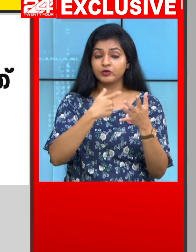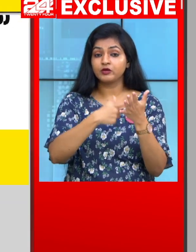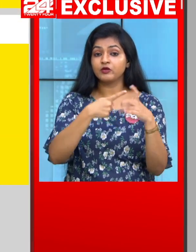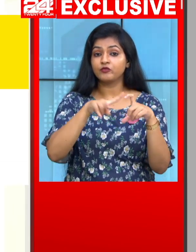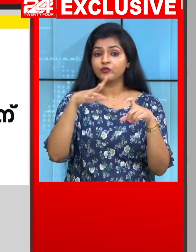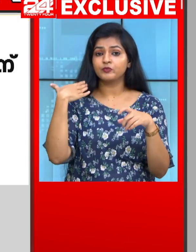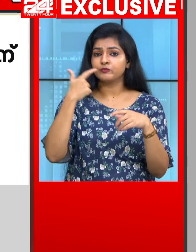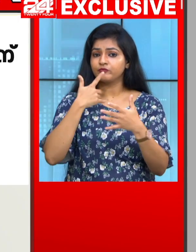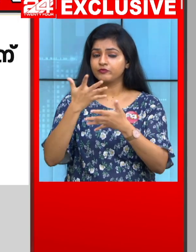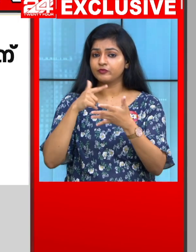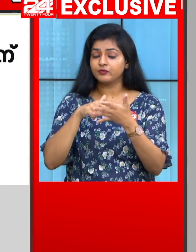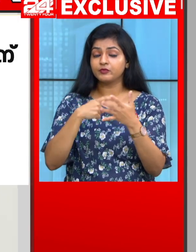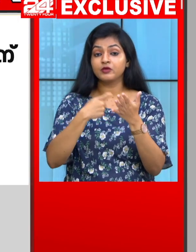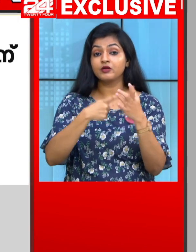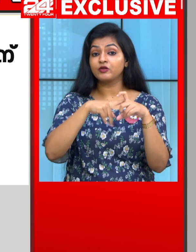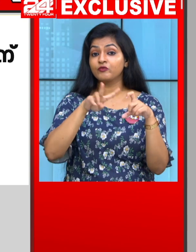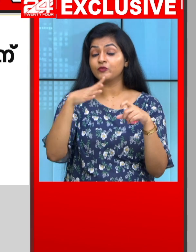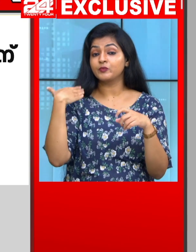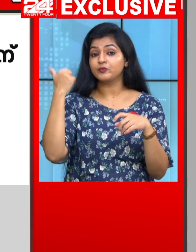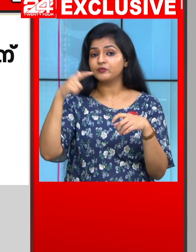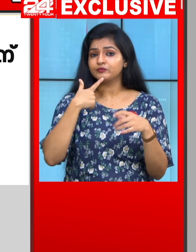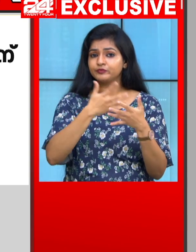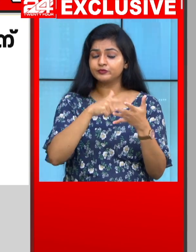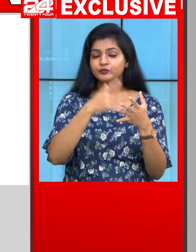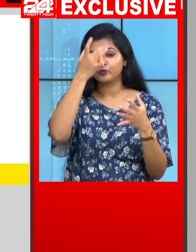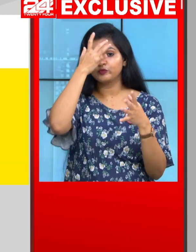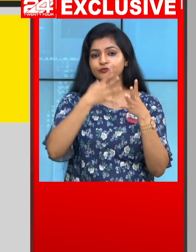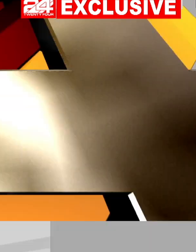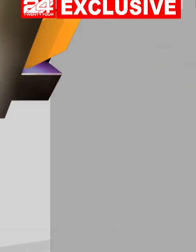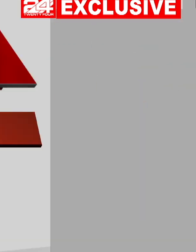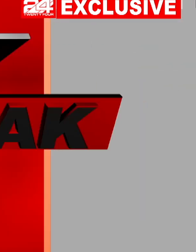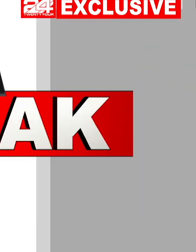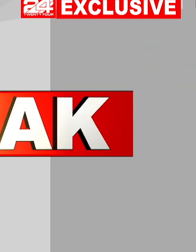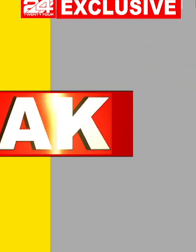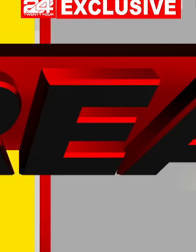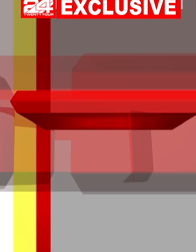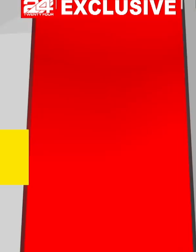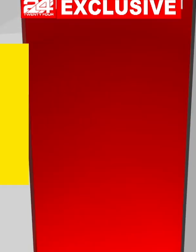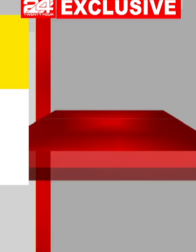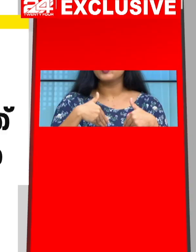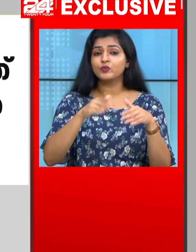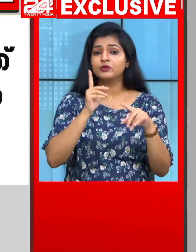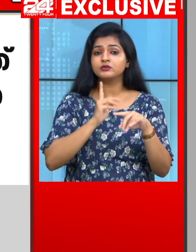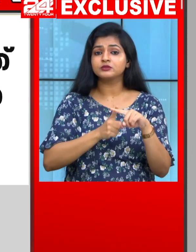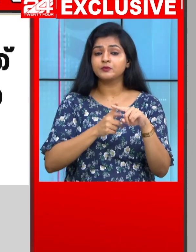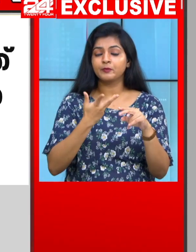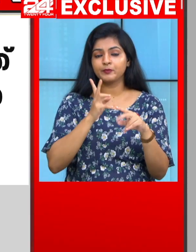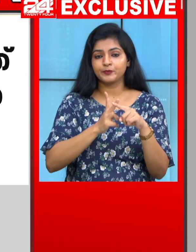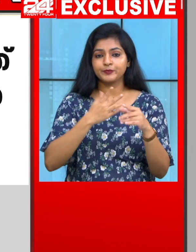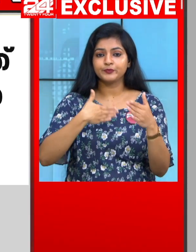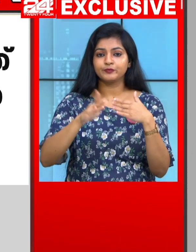ശ്രദ്ധയിൽപ്പെടുത്തി. റവന്യൂ മന്ത്രി ഇടപെട്ടുകൊണ്ട് ആ വിഷയം പരിഹരിച്ചു. മുമ്പ് എങ്ങനെയായിരുന്നു ഉണ്ടായിരുന്നത് ആ രൂപത്തിൽ ഈ ഭക്ഷണ വിതരണം നടത്താൻ